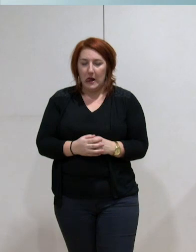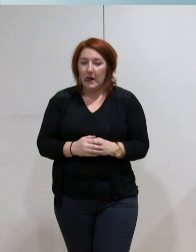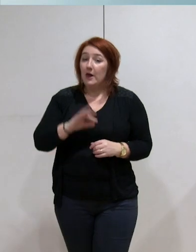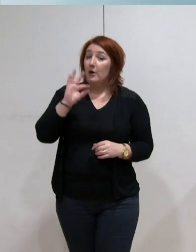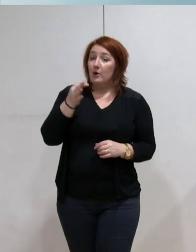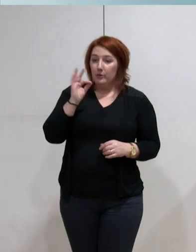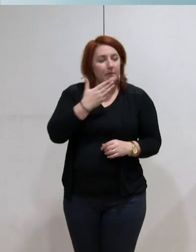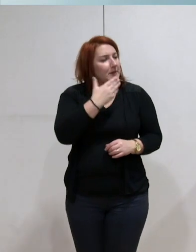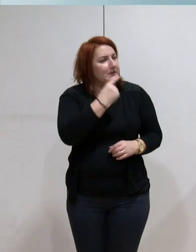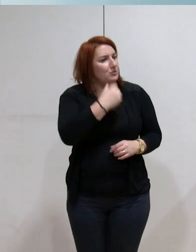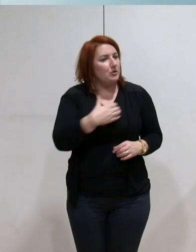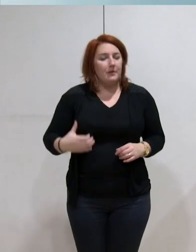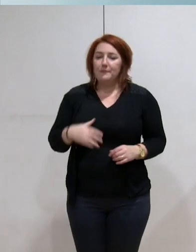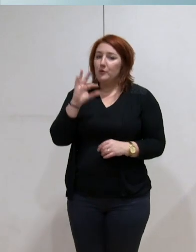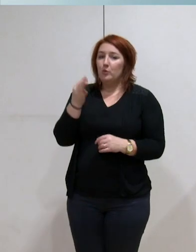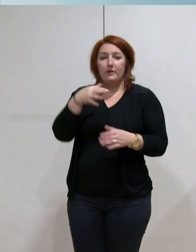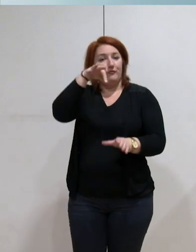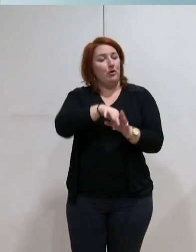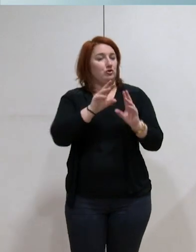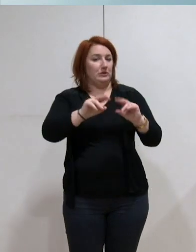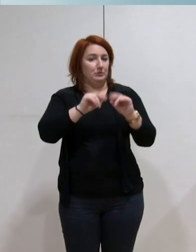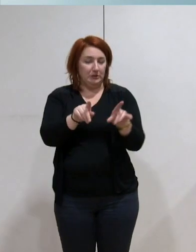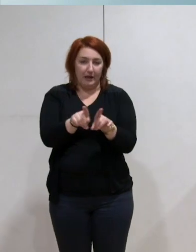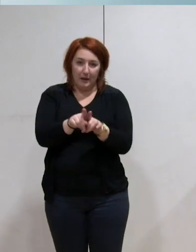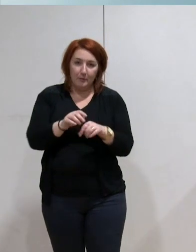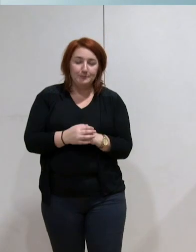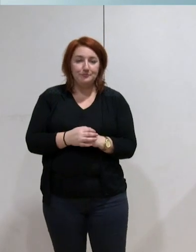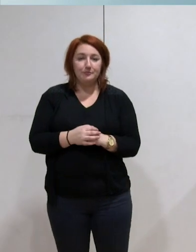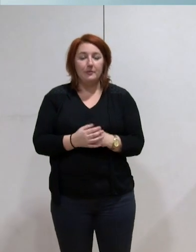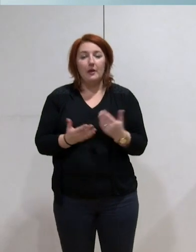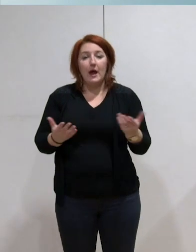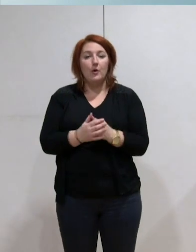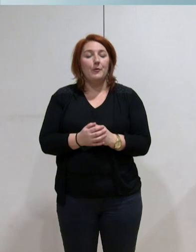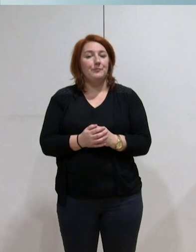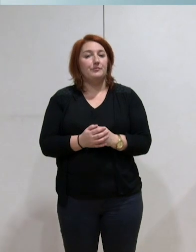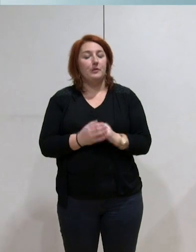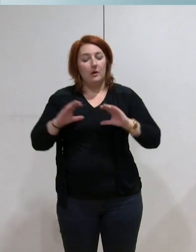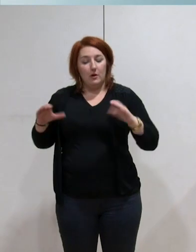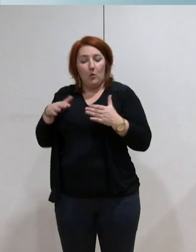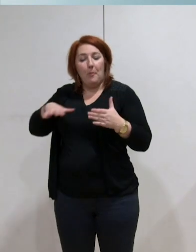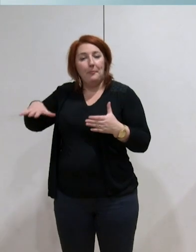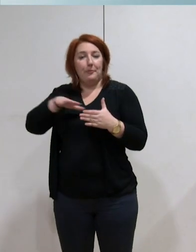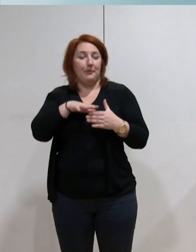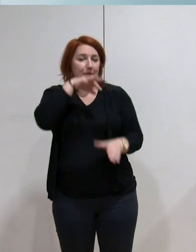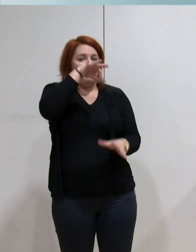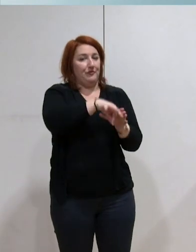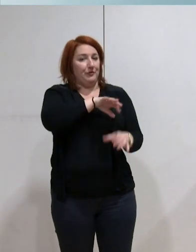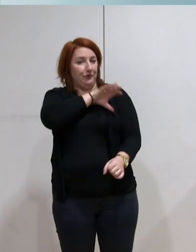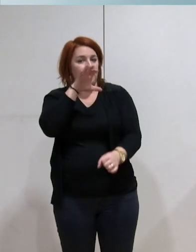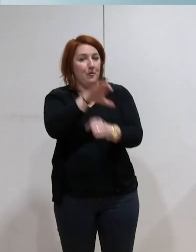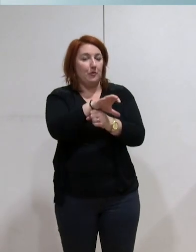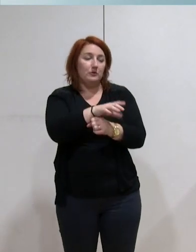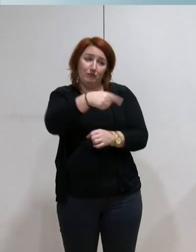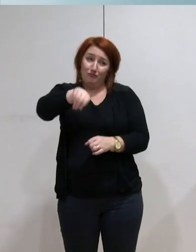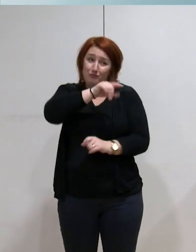oui c'est une merci Monsieur le Maire c'est une explication de vote également alors vous dire que notre groupe votera contre cette délibération ne vous